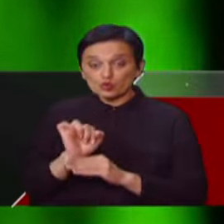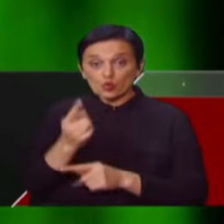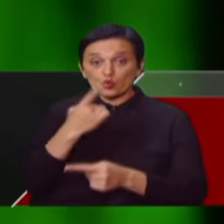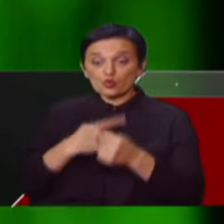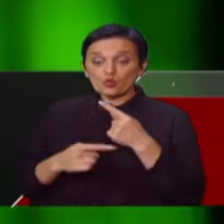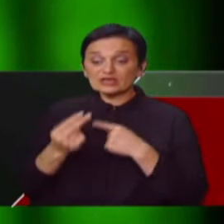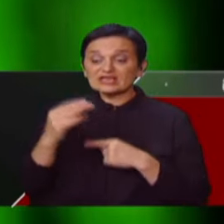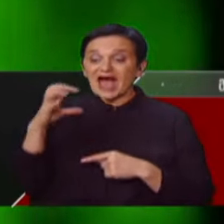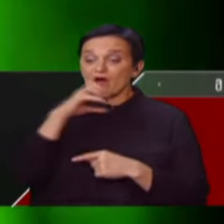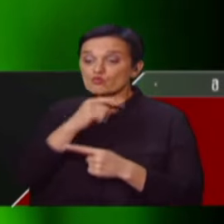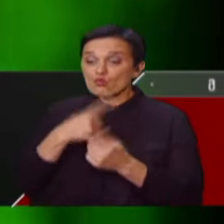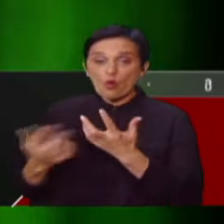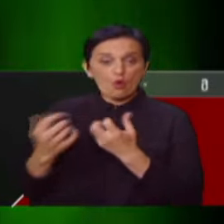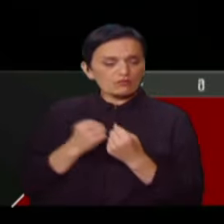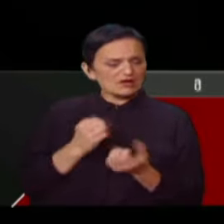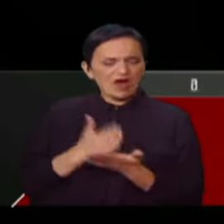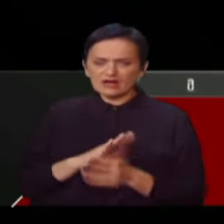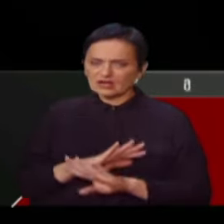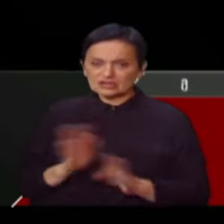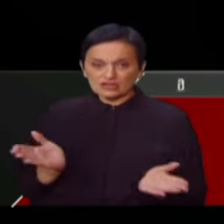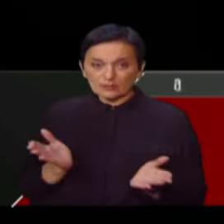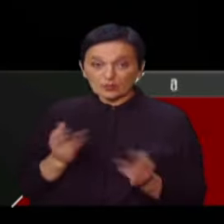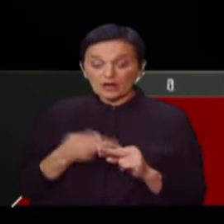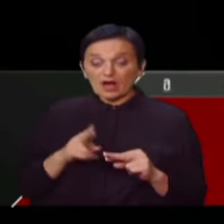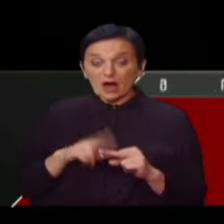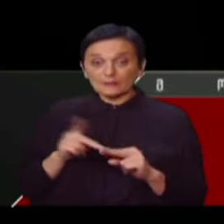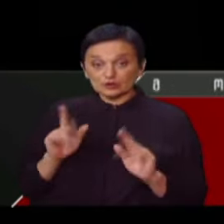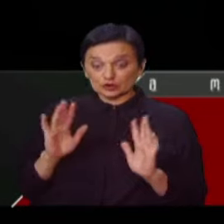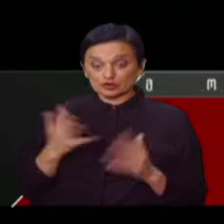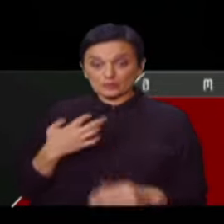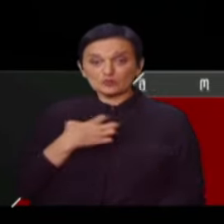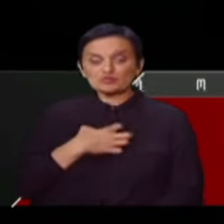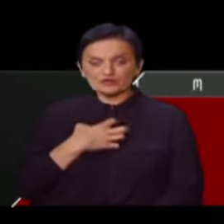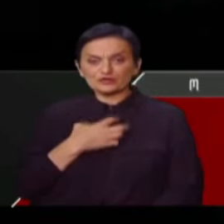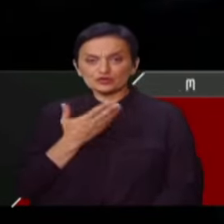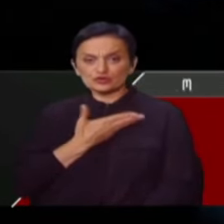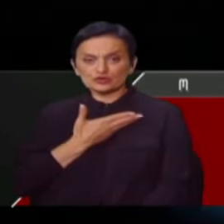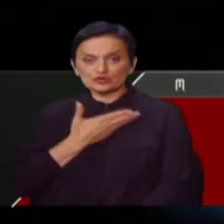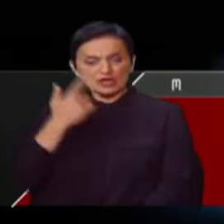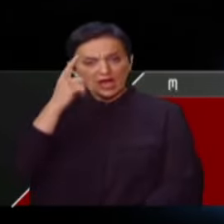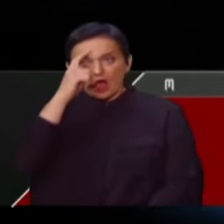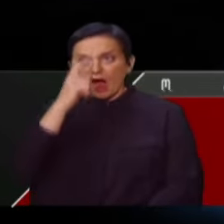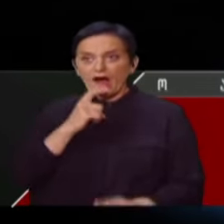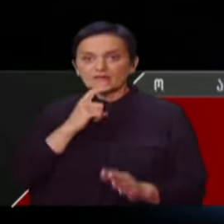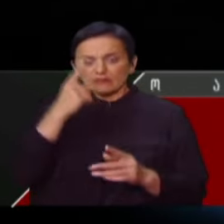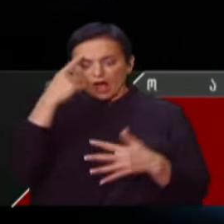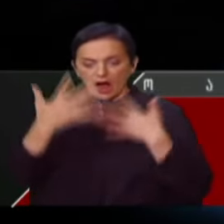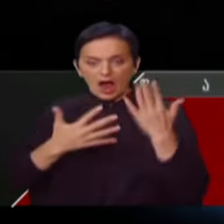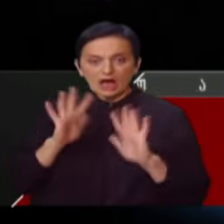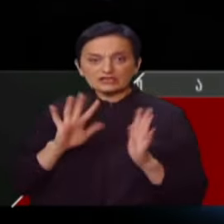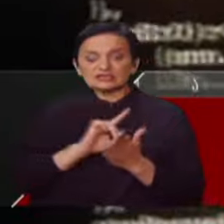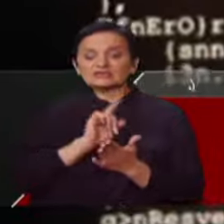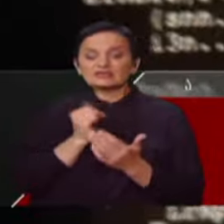დააბრუნოთ მოპარული თანხა, თითქმის აღარ არსებობს. თუმცა ამ შემთხვევაშიც კი მნიშვნელოვანია, რომ არ დაიბნეთ და რამდენიმე